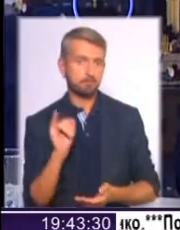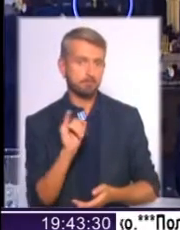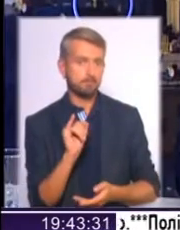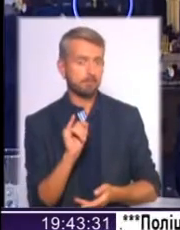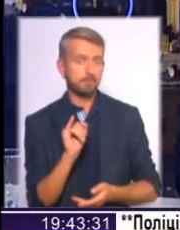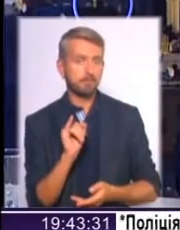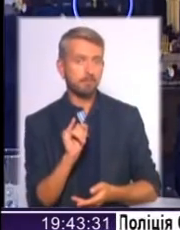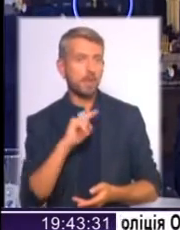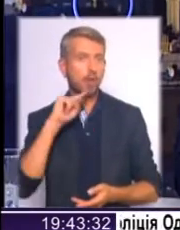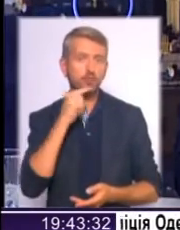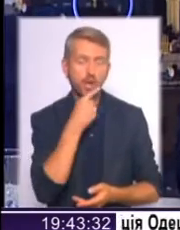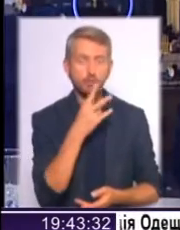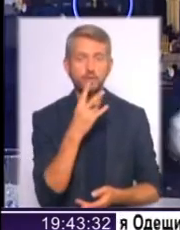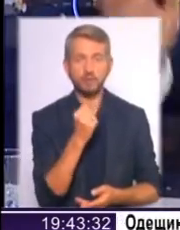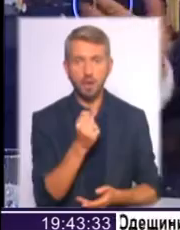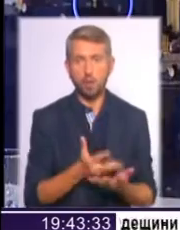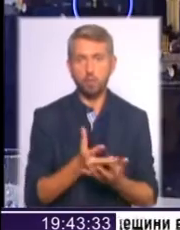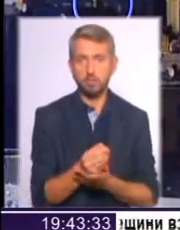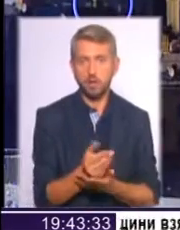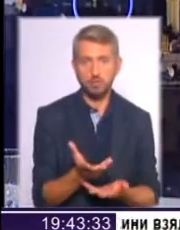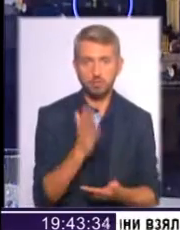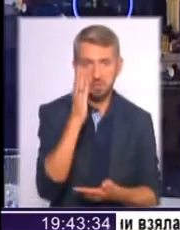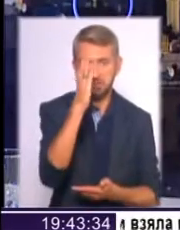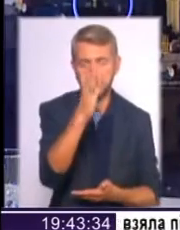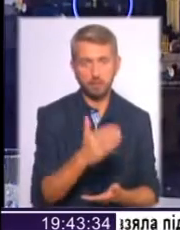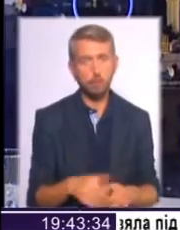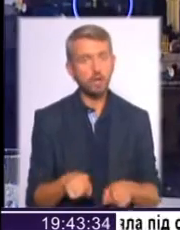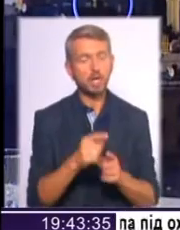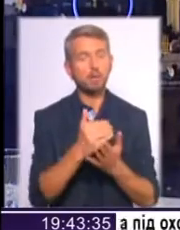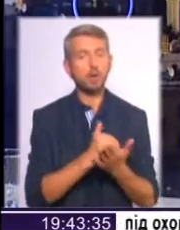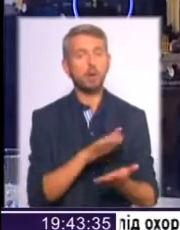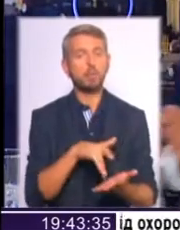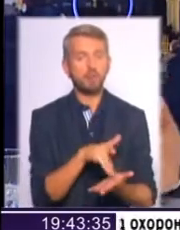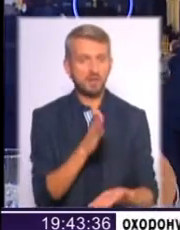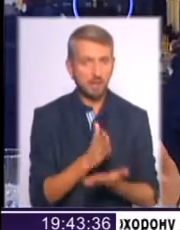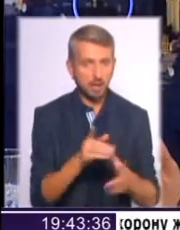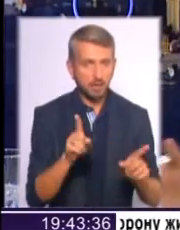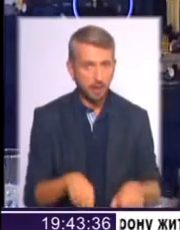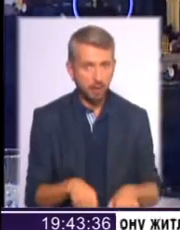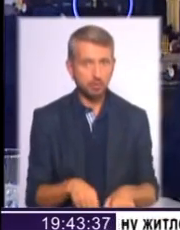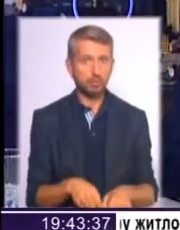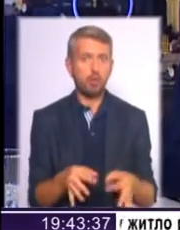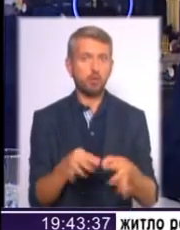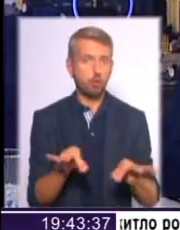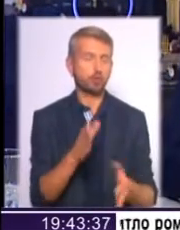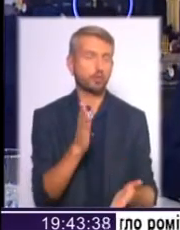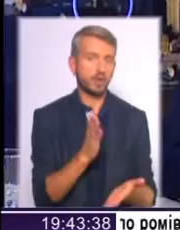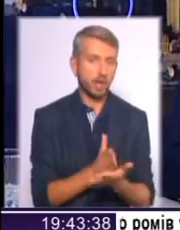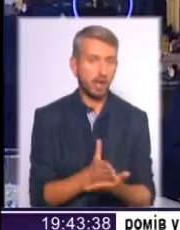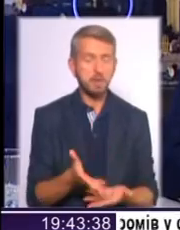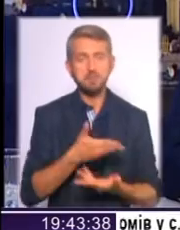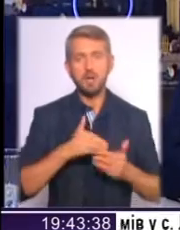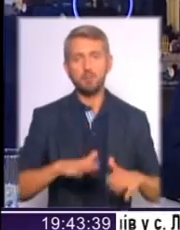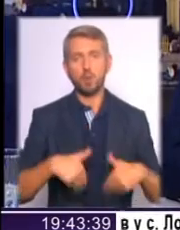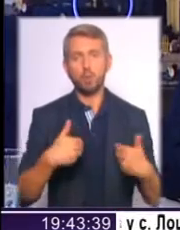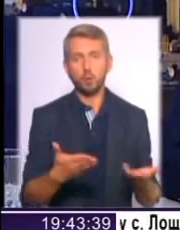вже заощаджувати на комунальці вже на перспективу. Тому такі програми в місті також є, доступ до них є, і ми